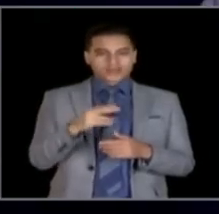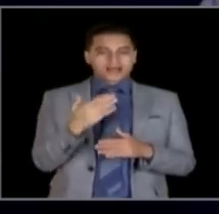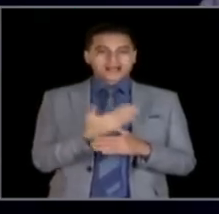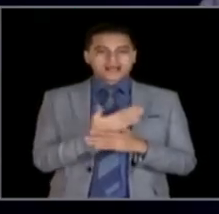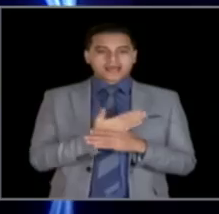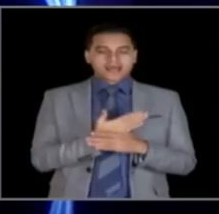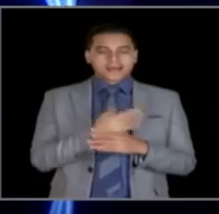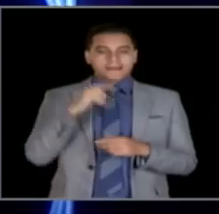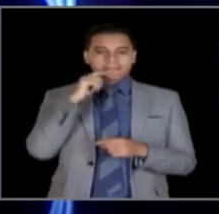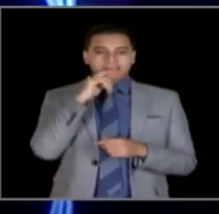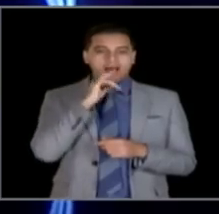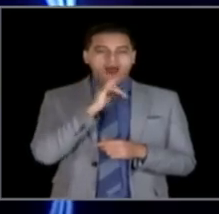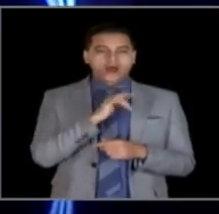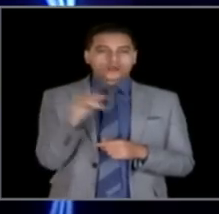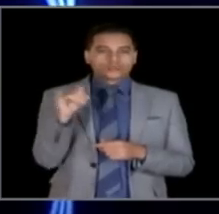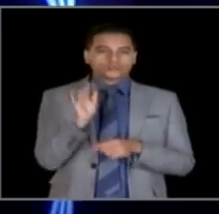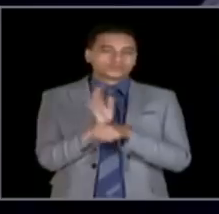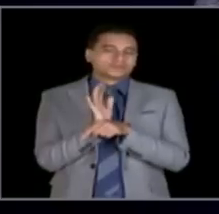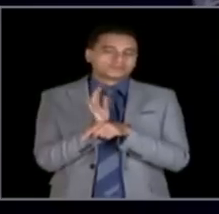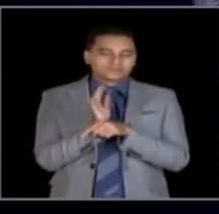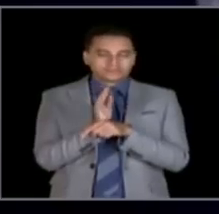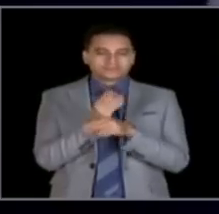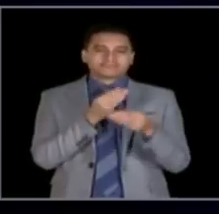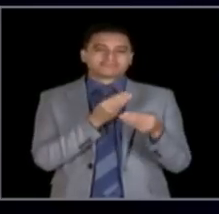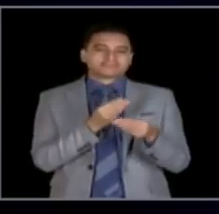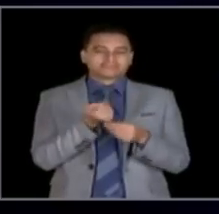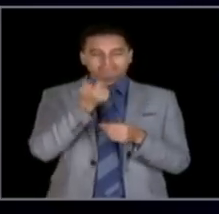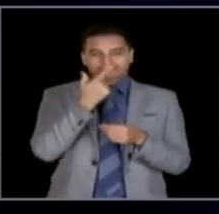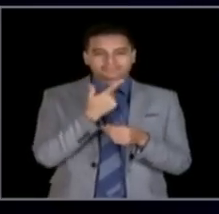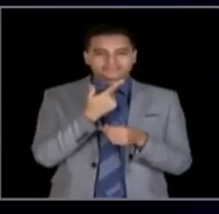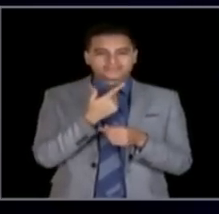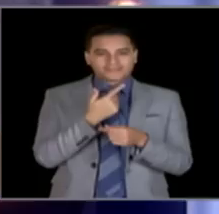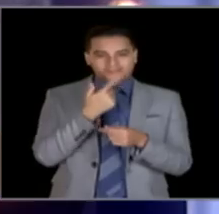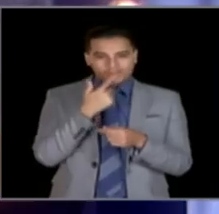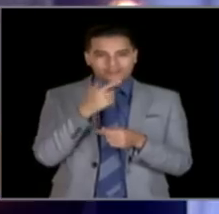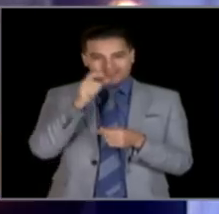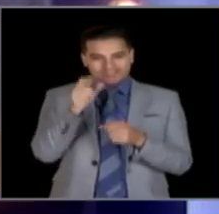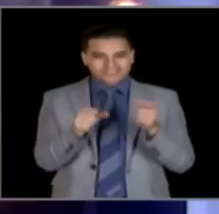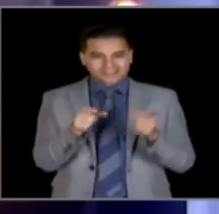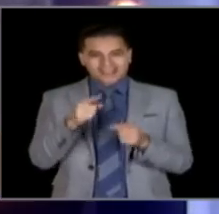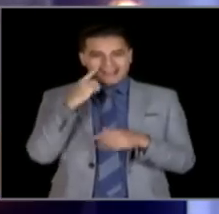وبعيط دايما في دراما. احنا كائنات حساسه. أقول لك حاجة، أنا عجبني كلمة كائنات دي.